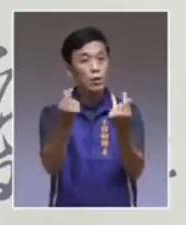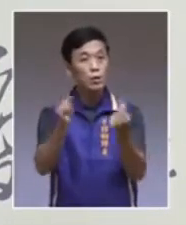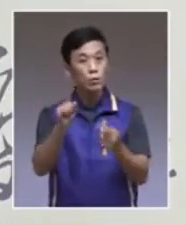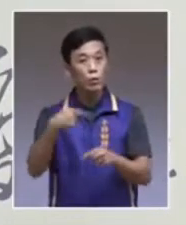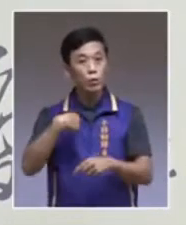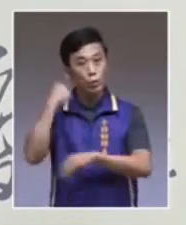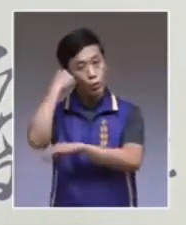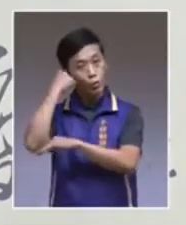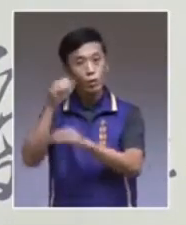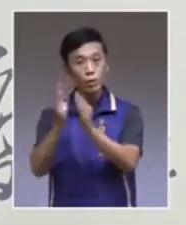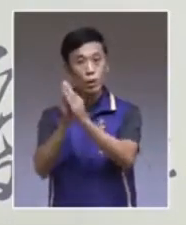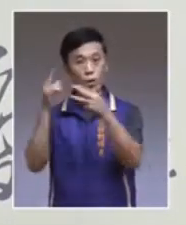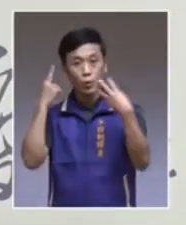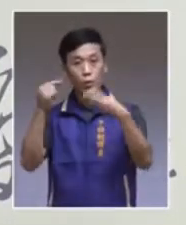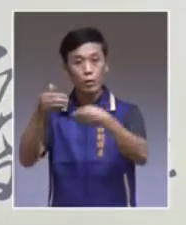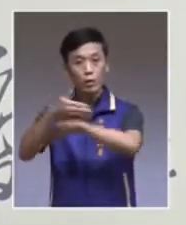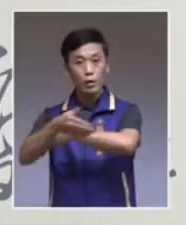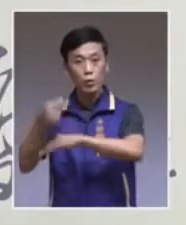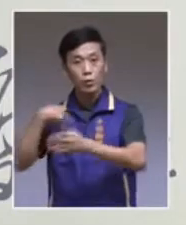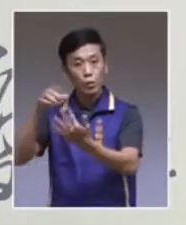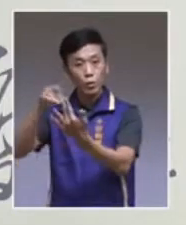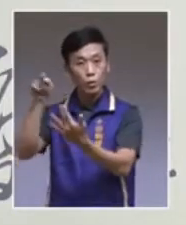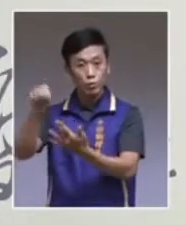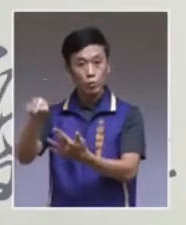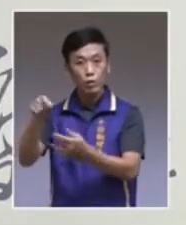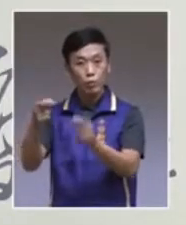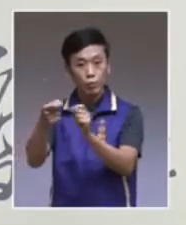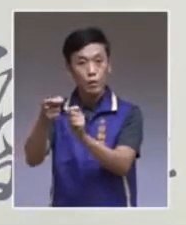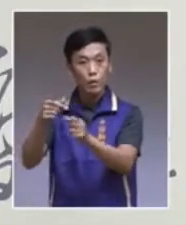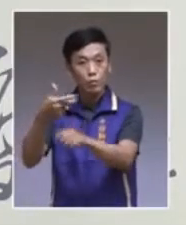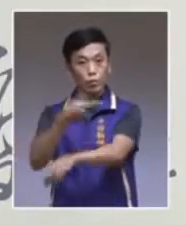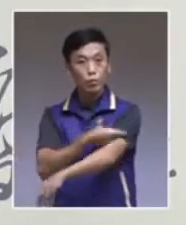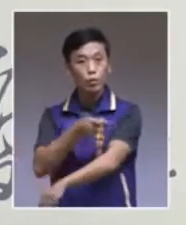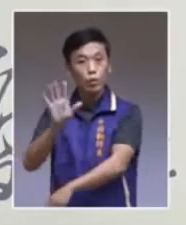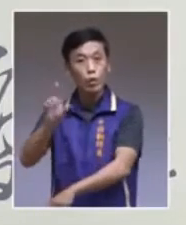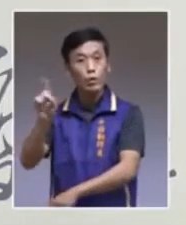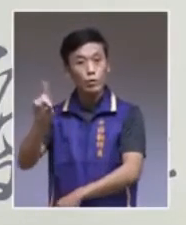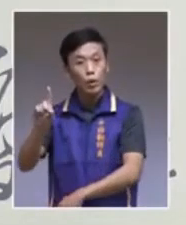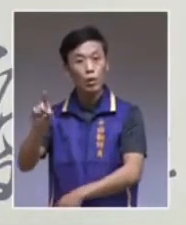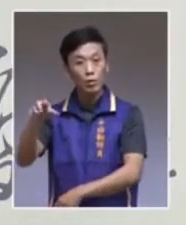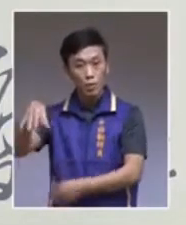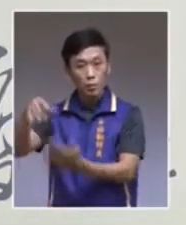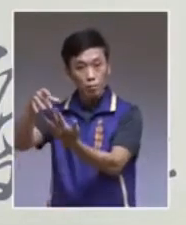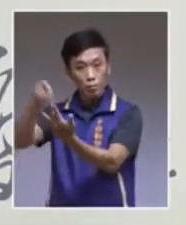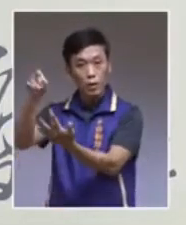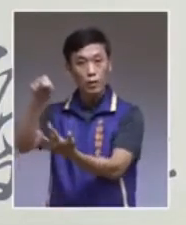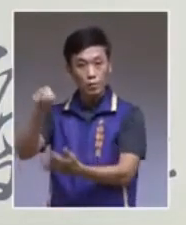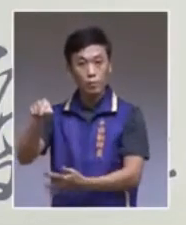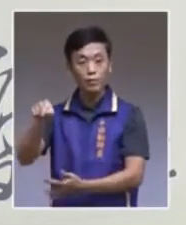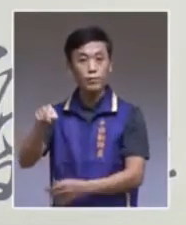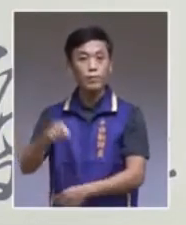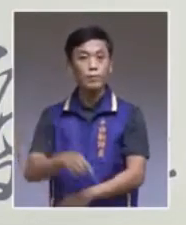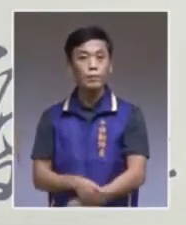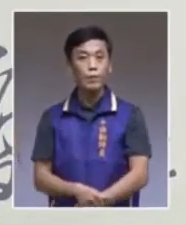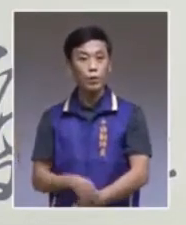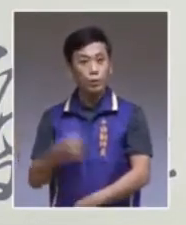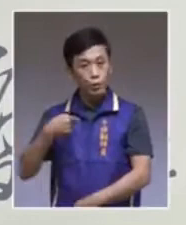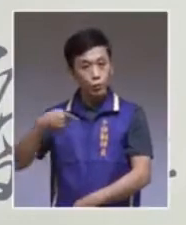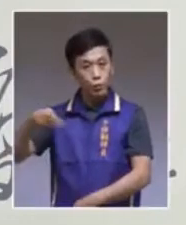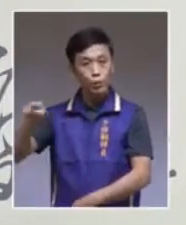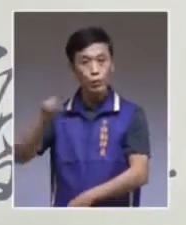住在桃园乡，那我就选择桃园乡看哪里附近有什么接种站，那我就可以来